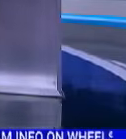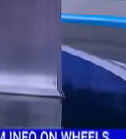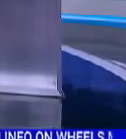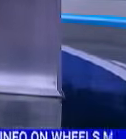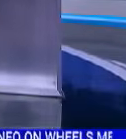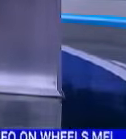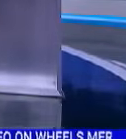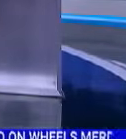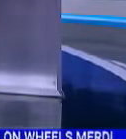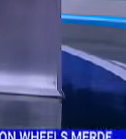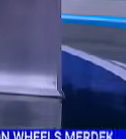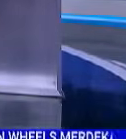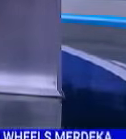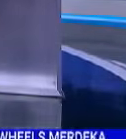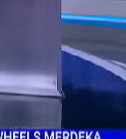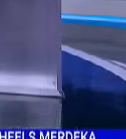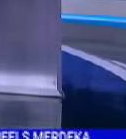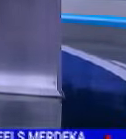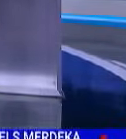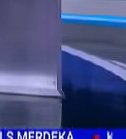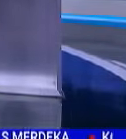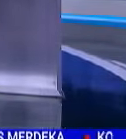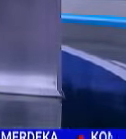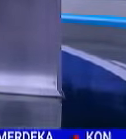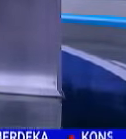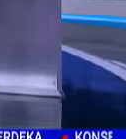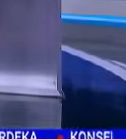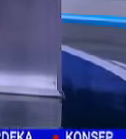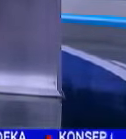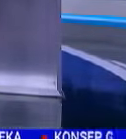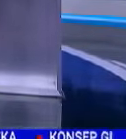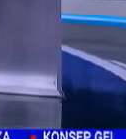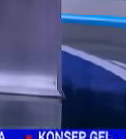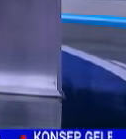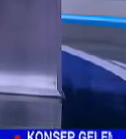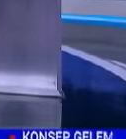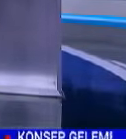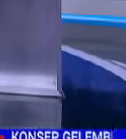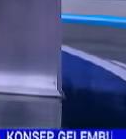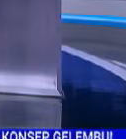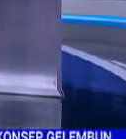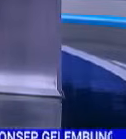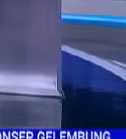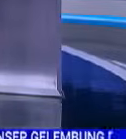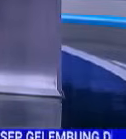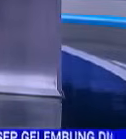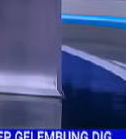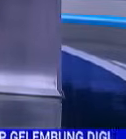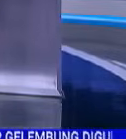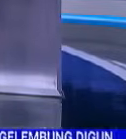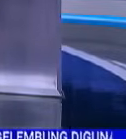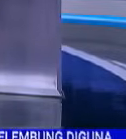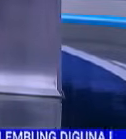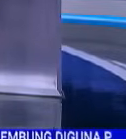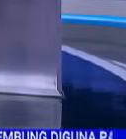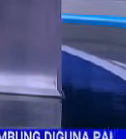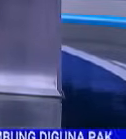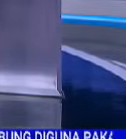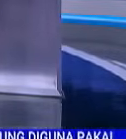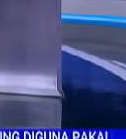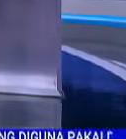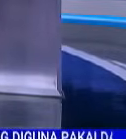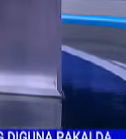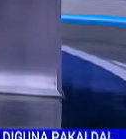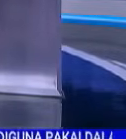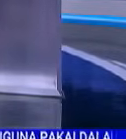Mereka perdana 28 ongkos berakhir disini benda pagi pada with 19 sama-sama kita berganding